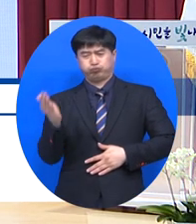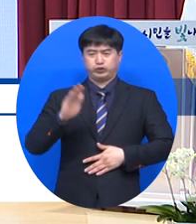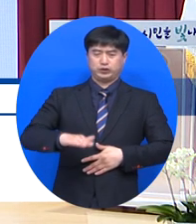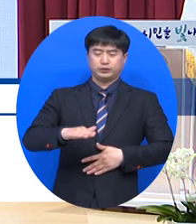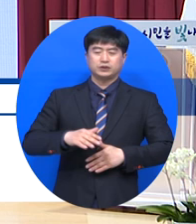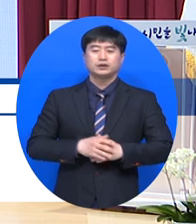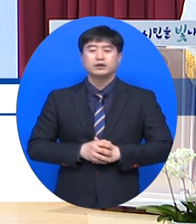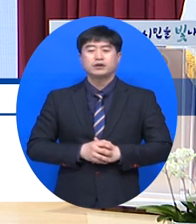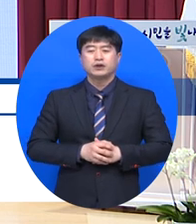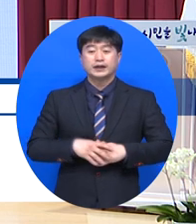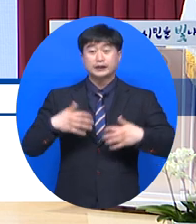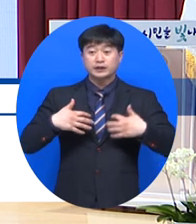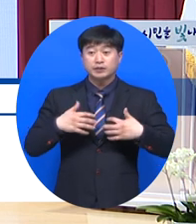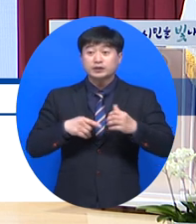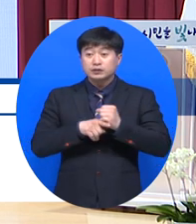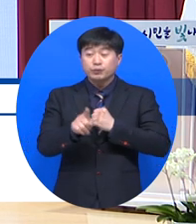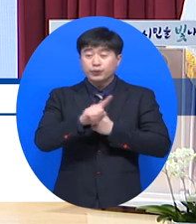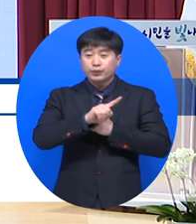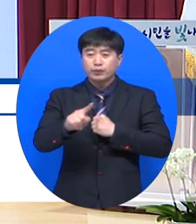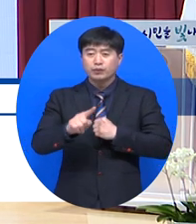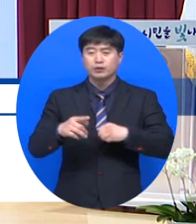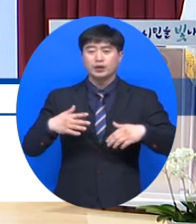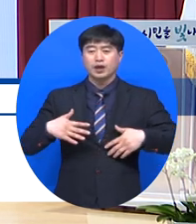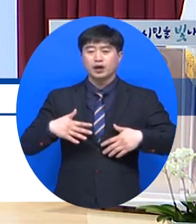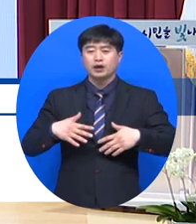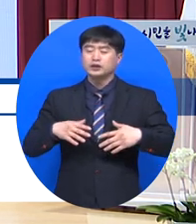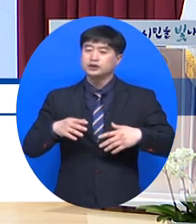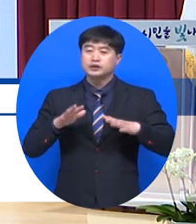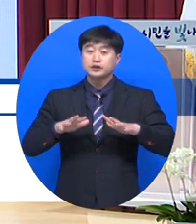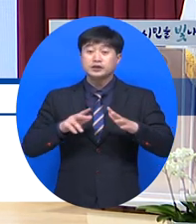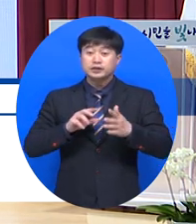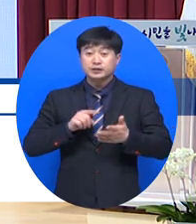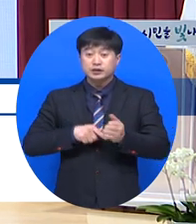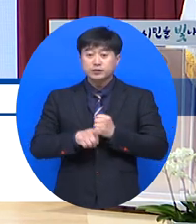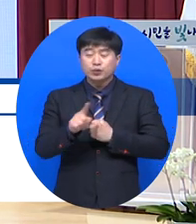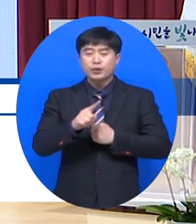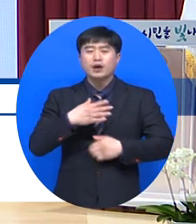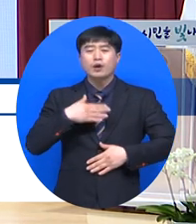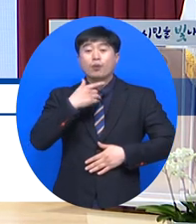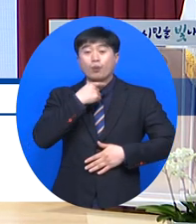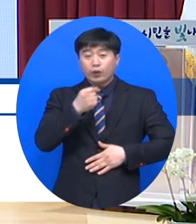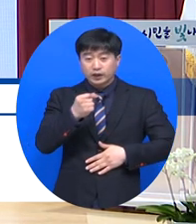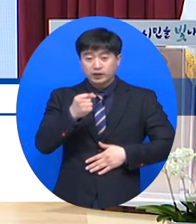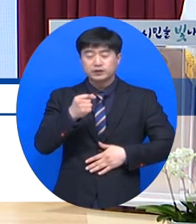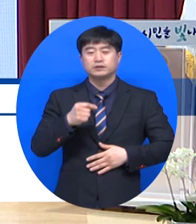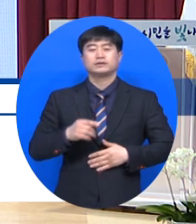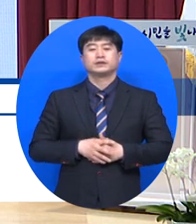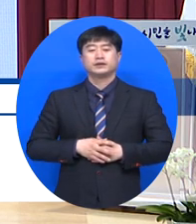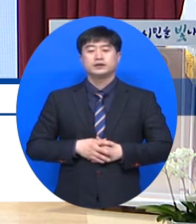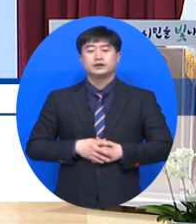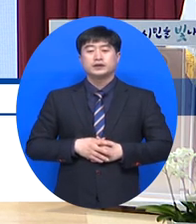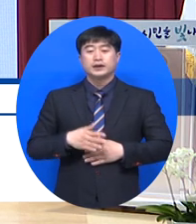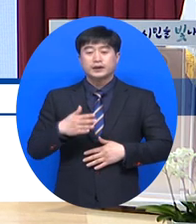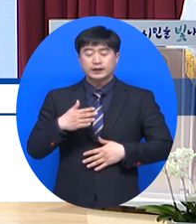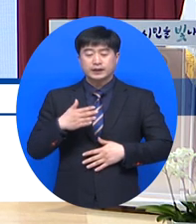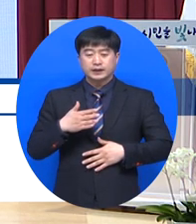겁니다. 그리고 유쾌한의 말의 뜻은 제가 있을 말의 뜻은 내가 하고 싶어서 하는 이란 뜻입니다. 그래서 오늘